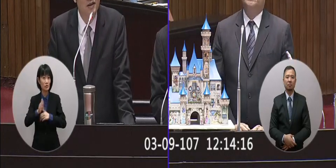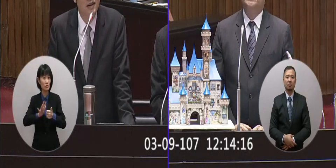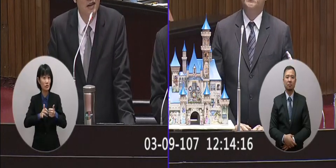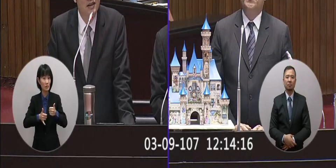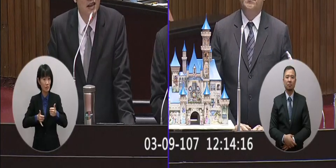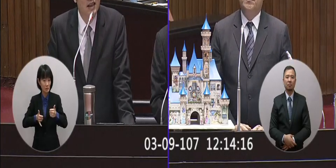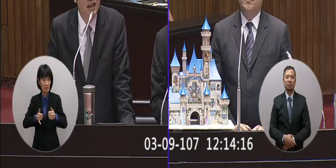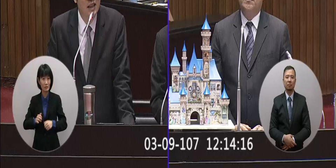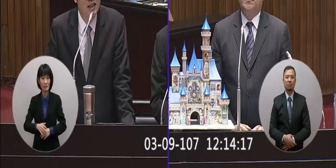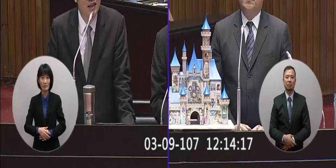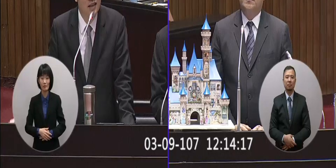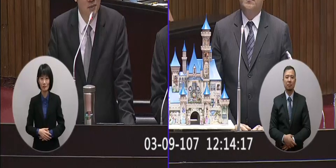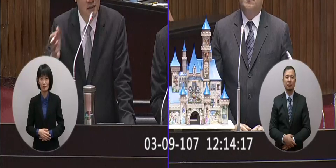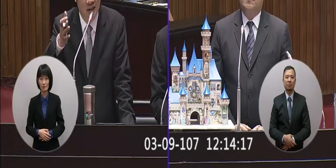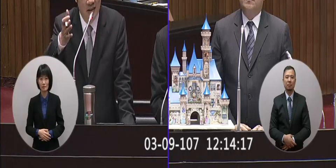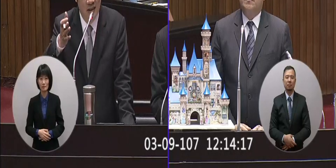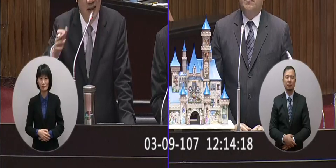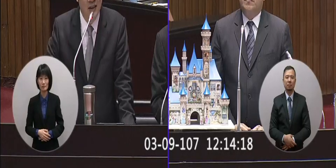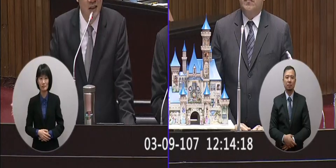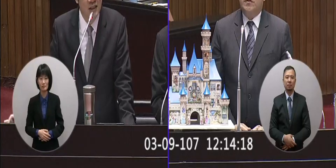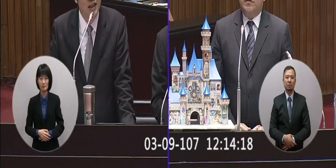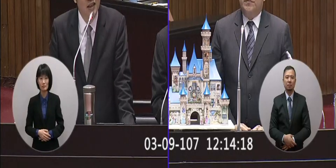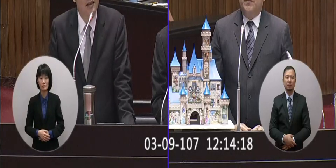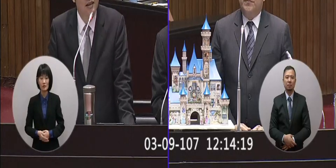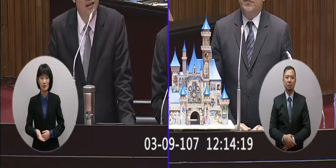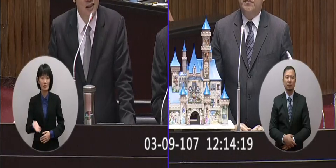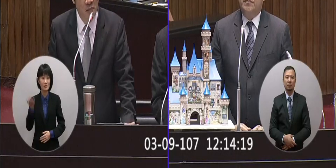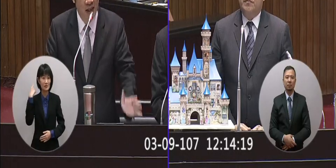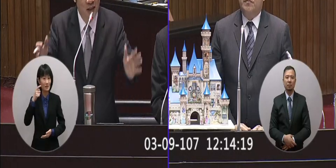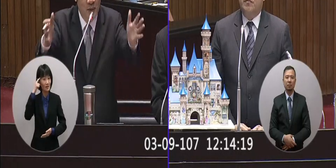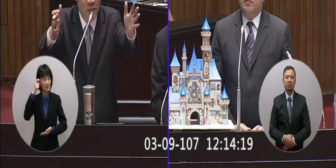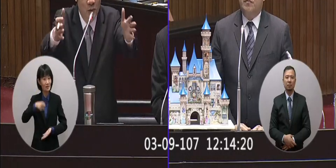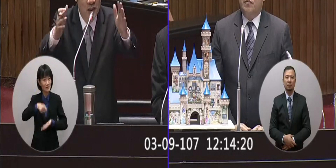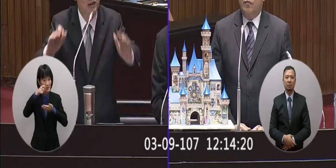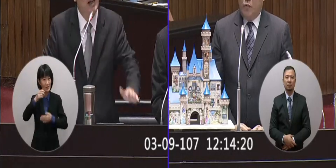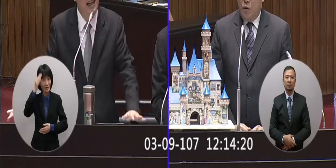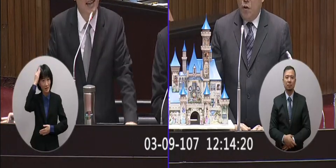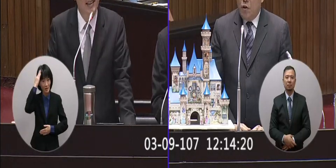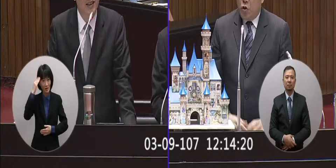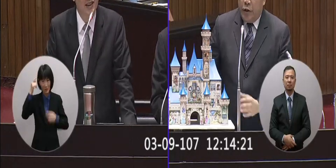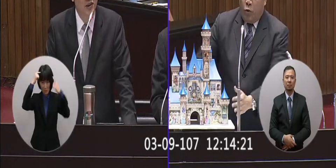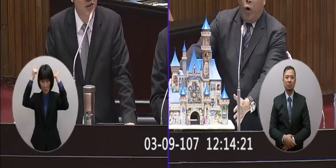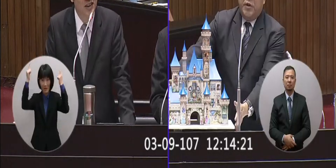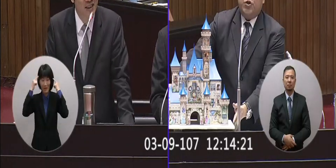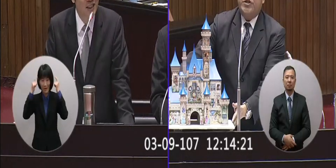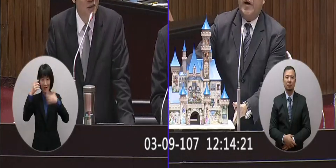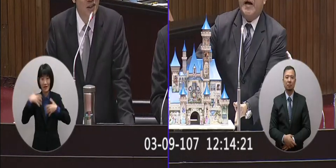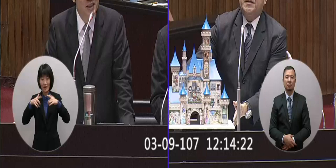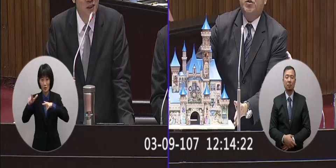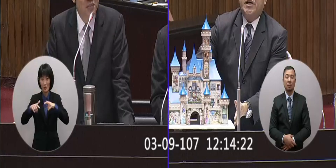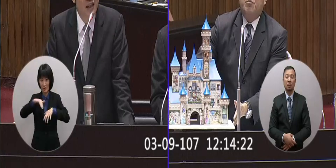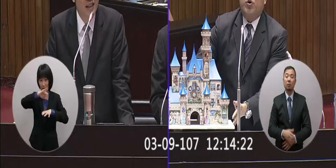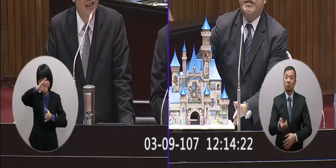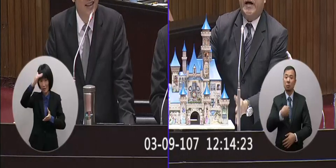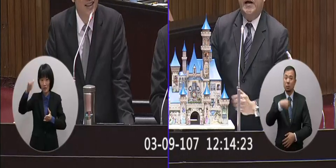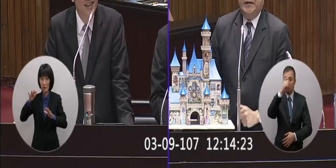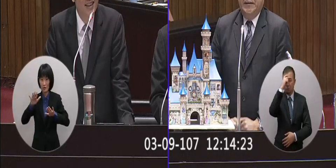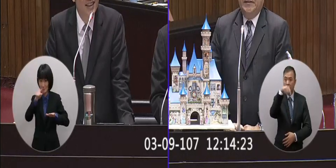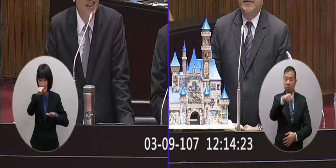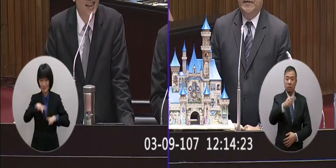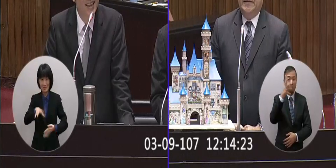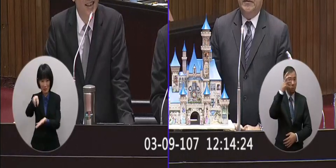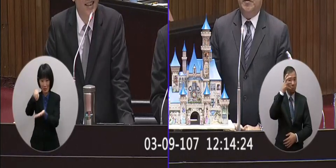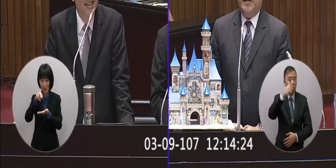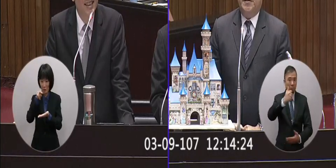到这个那个迪士尼。你马上把模型就带来了， 所以我们就希望看到这个梦想